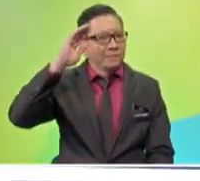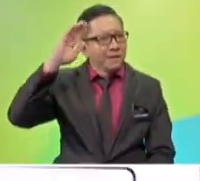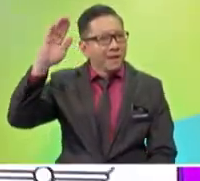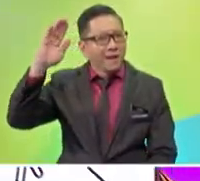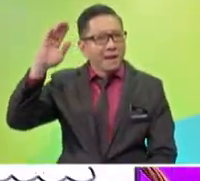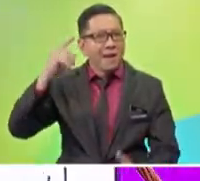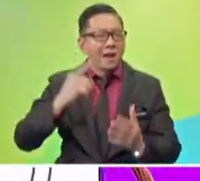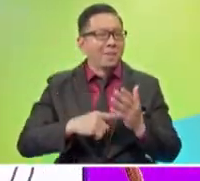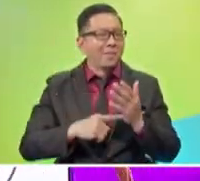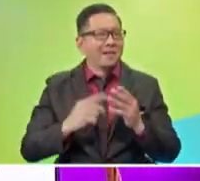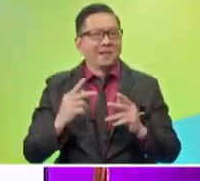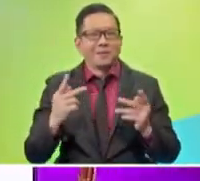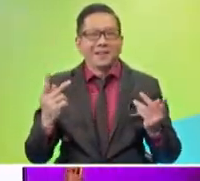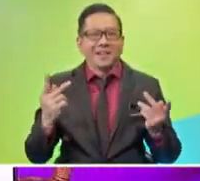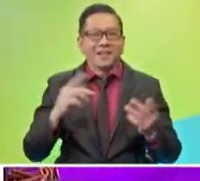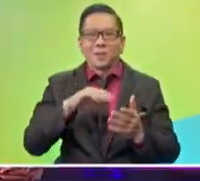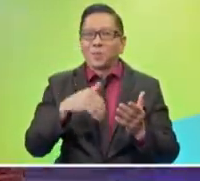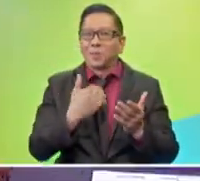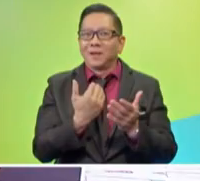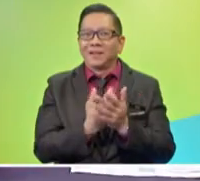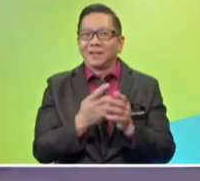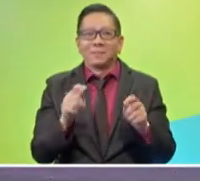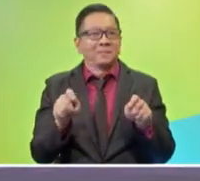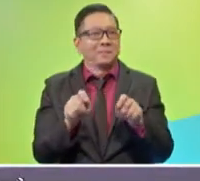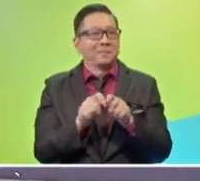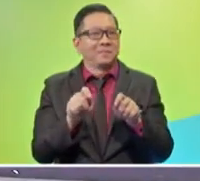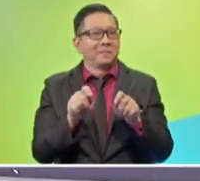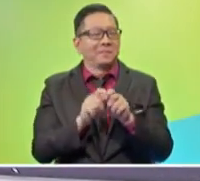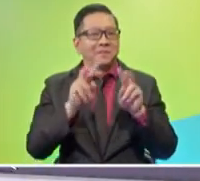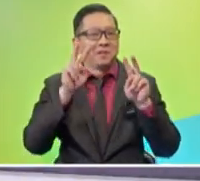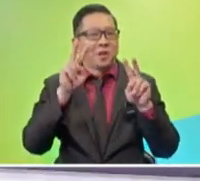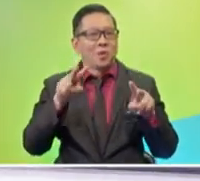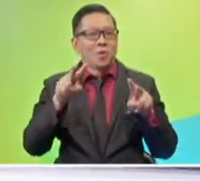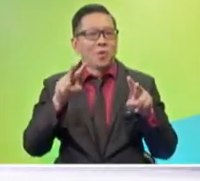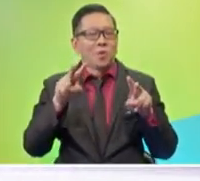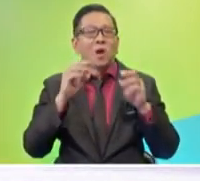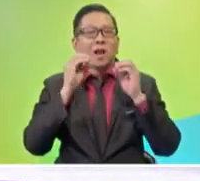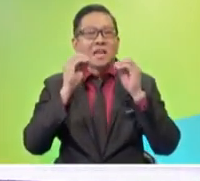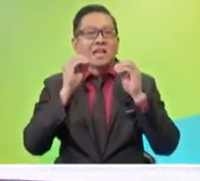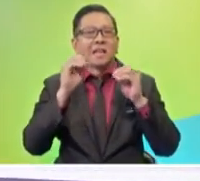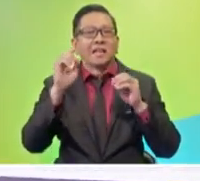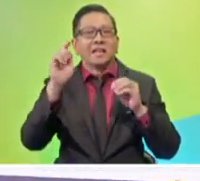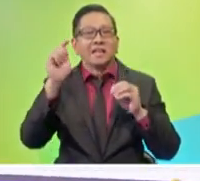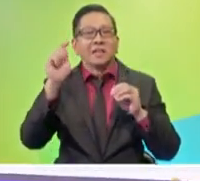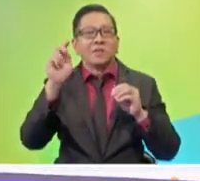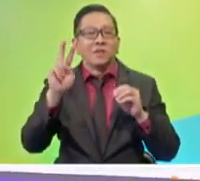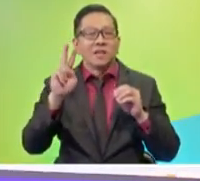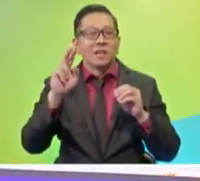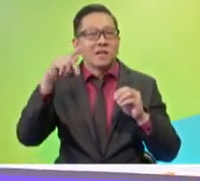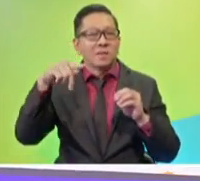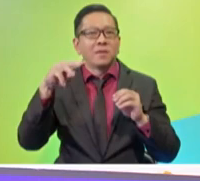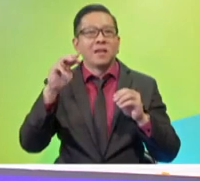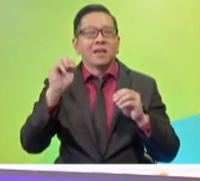Apa khabar semua? Seperti biasa, anda sedang menonton slot prosekolah di Didik TV KPM bersama